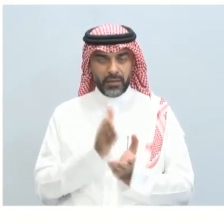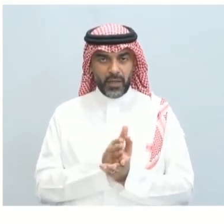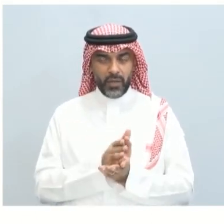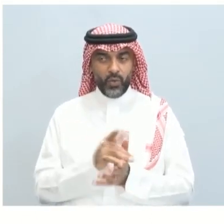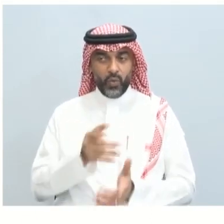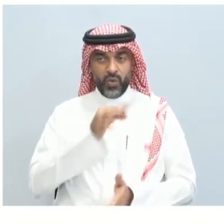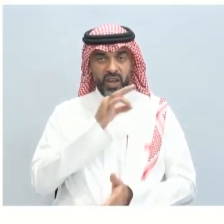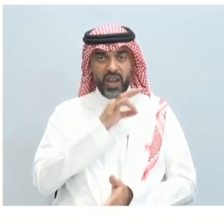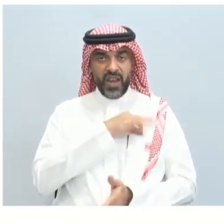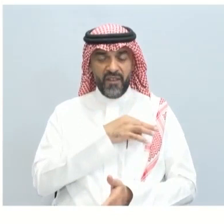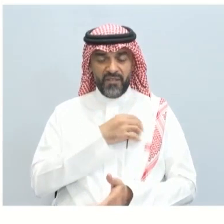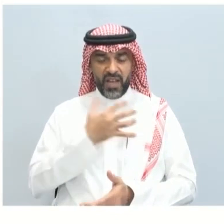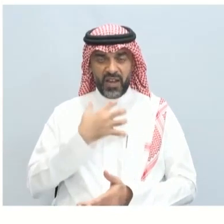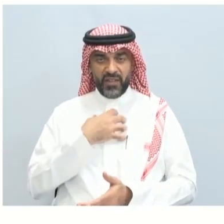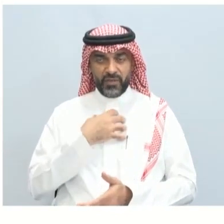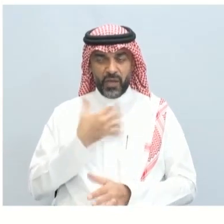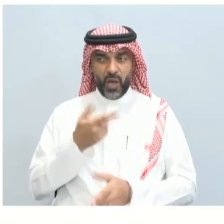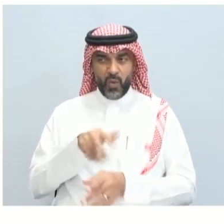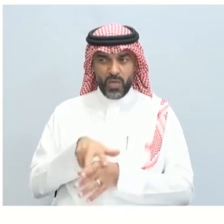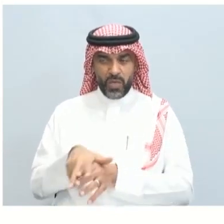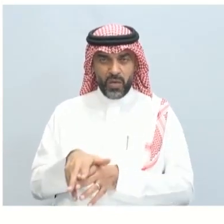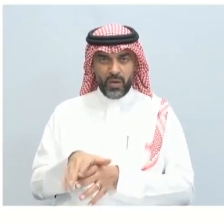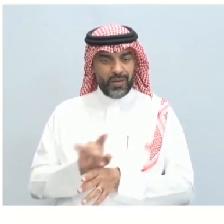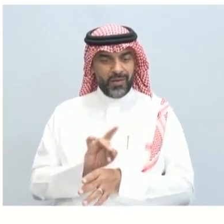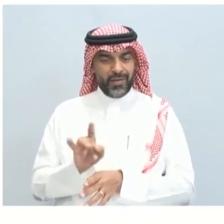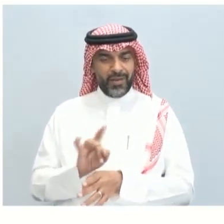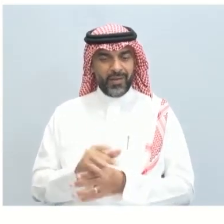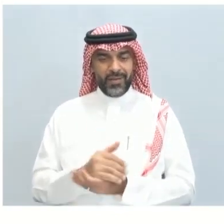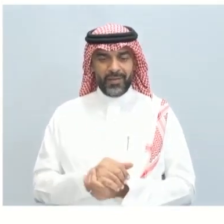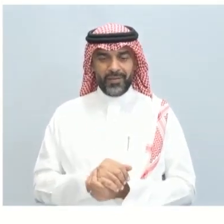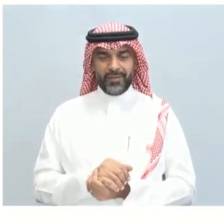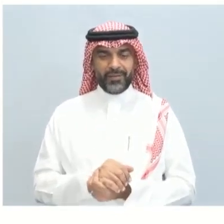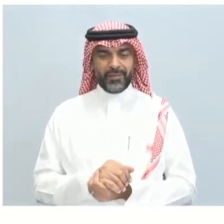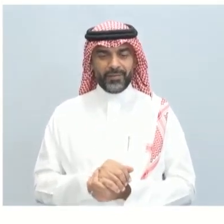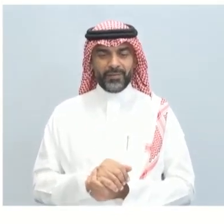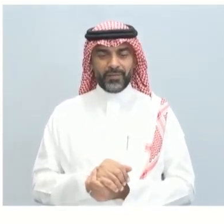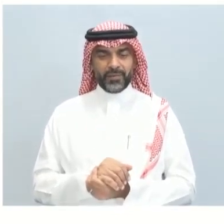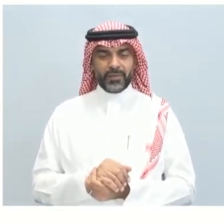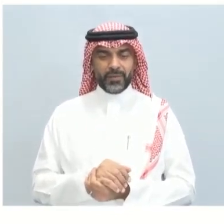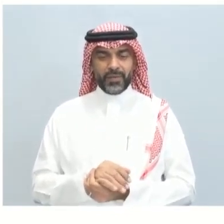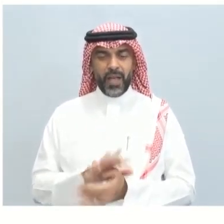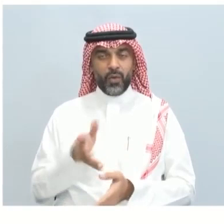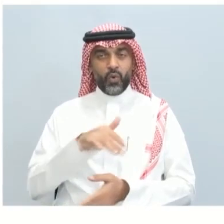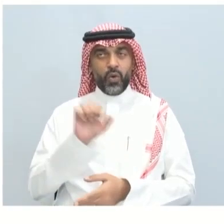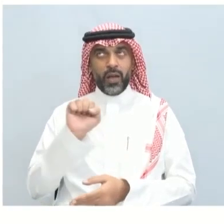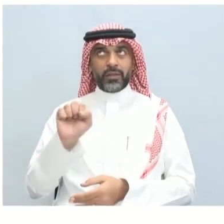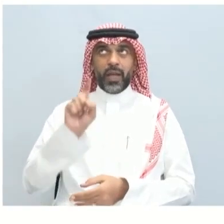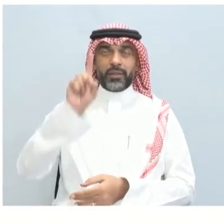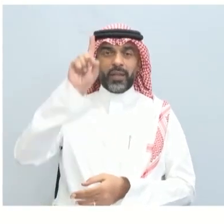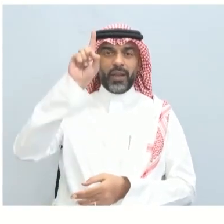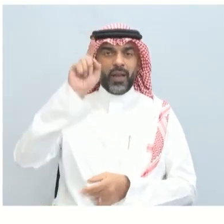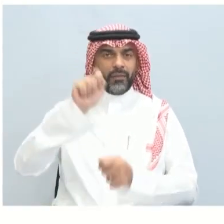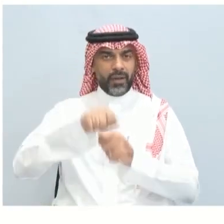انفسهم ولا يضرون وليس لهم شيء من خصائص الربوبيه او الالوهيه فكيف